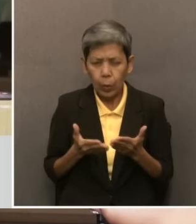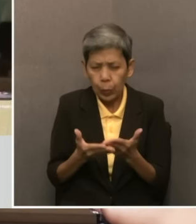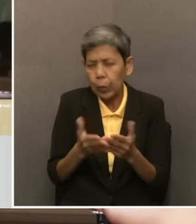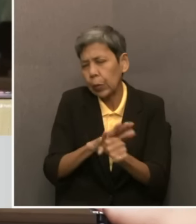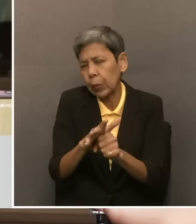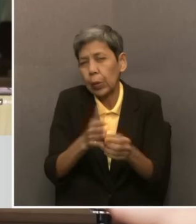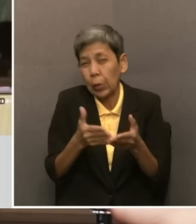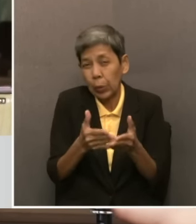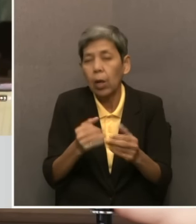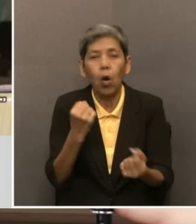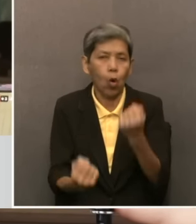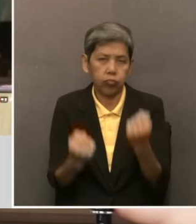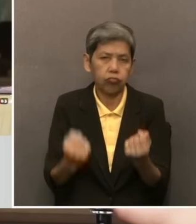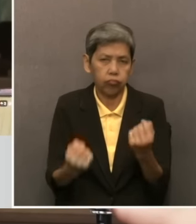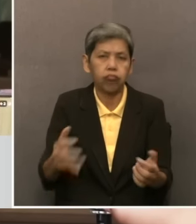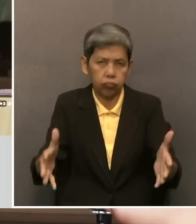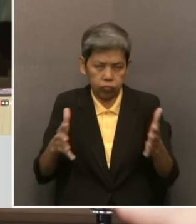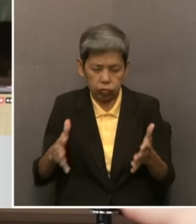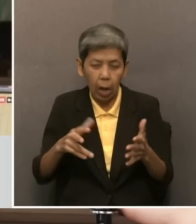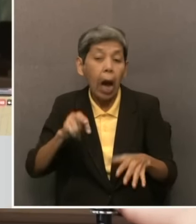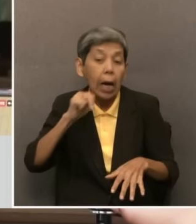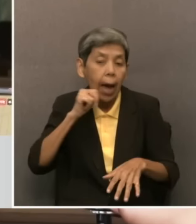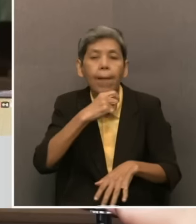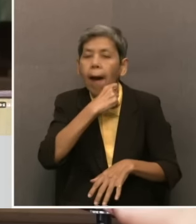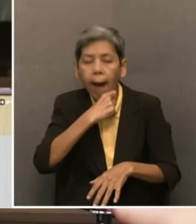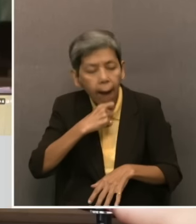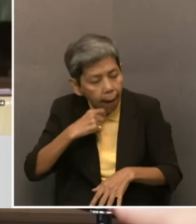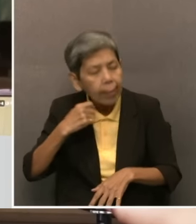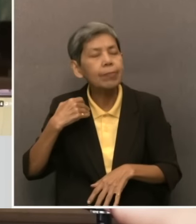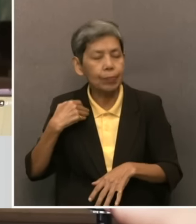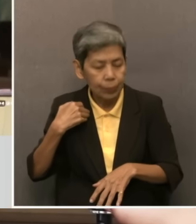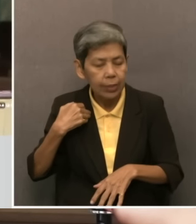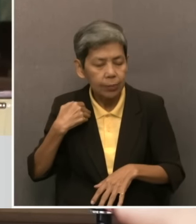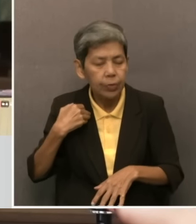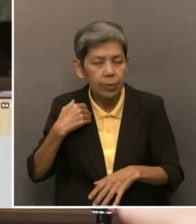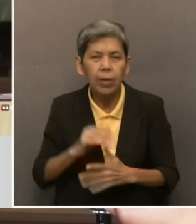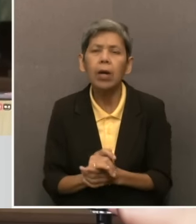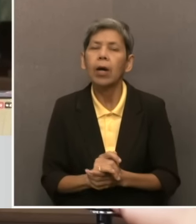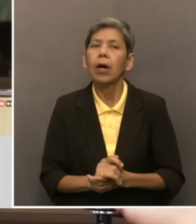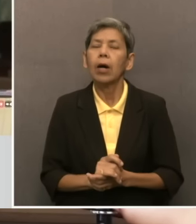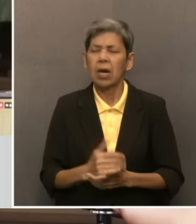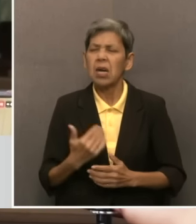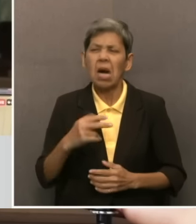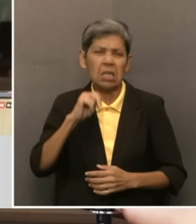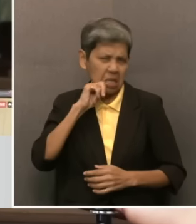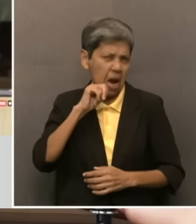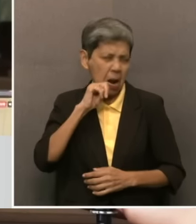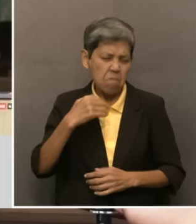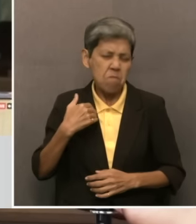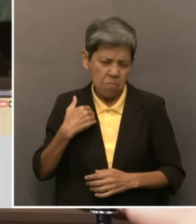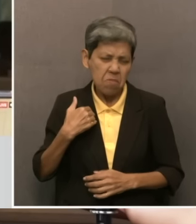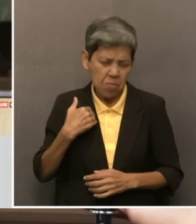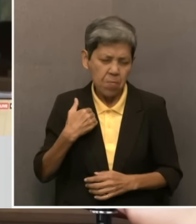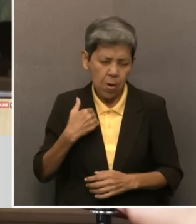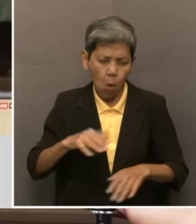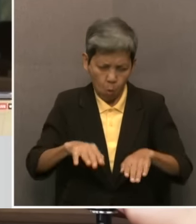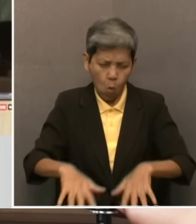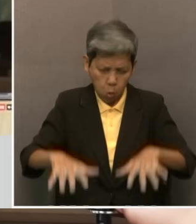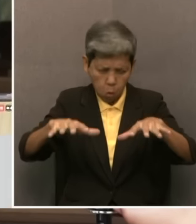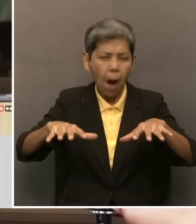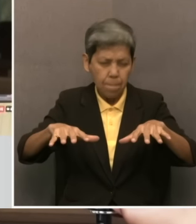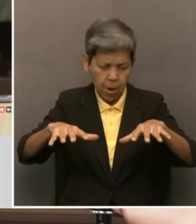เราใช้แต่รถนะครับเพราะน้ำมันก็แห้งไปหลายส่วนแต่ว่ายังไงก็ตามมันยังมีน้ำในที่ขังอยู่นะครับแล้